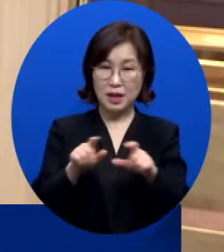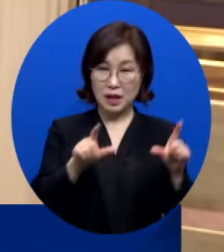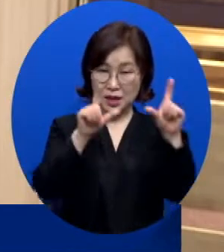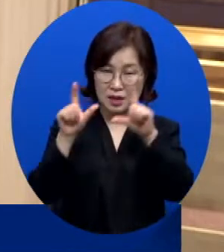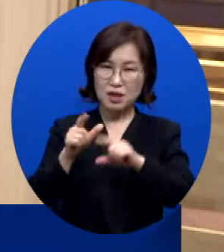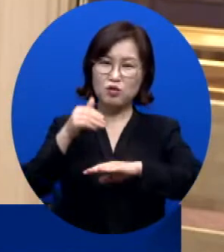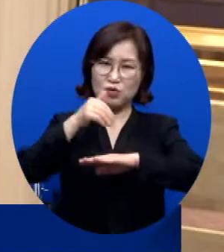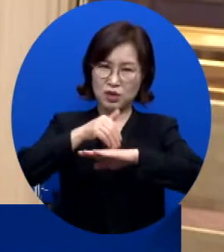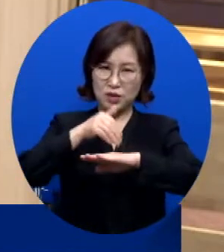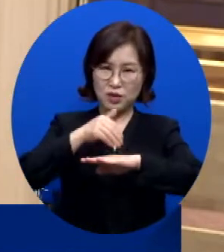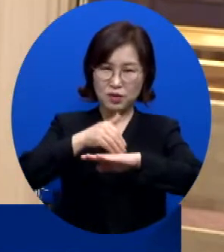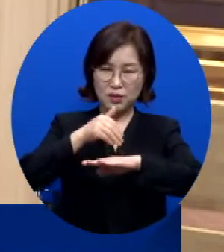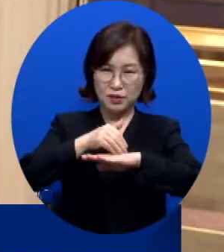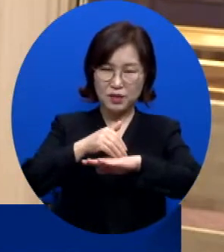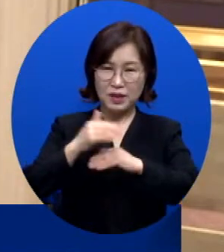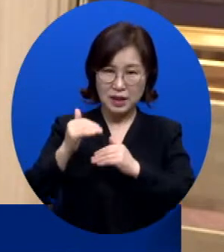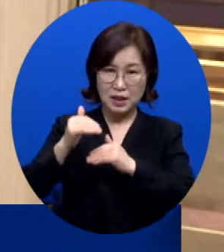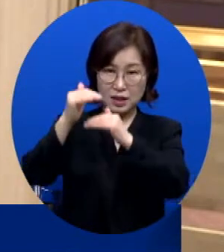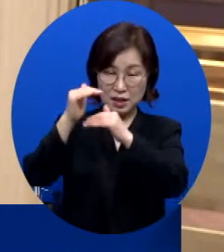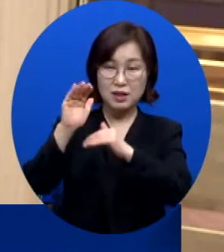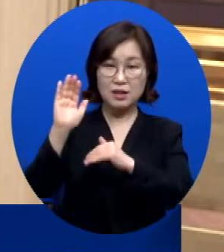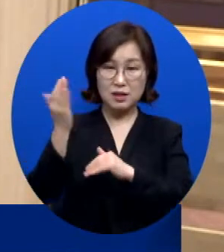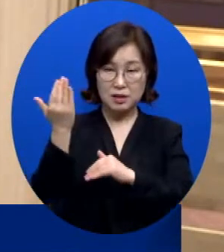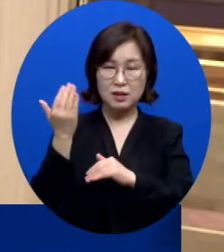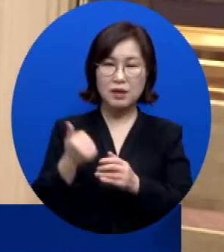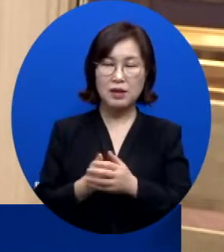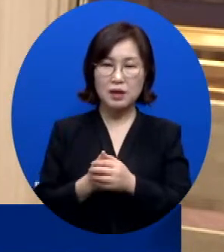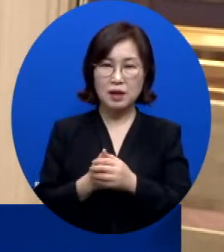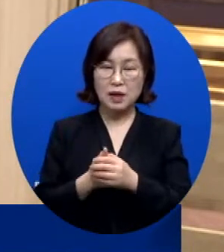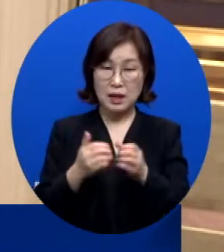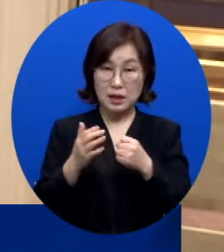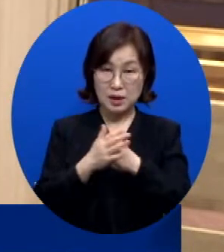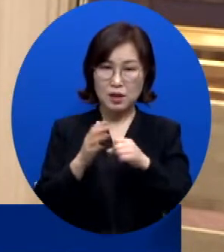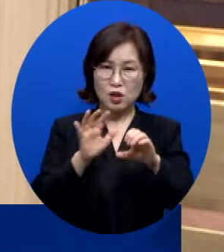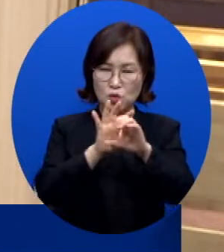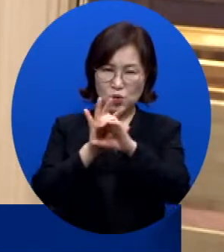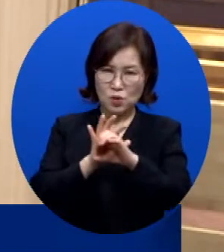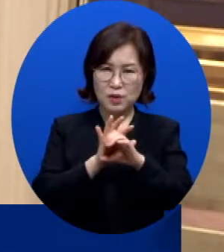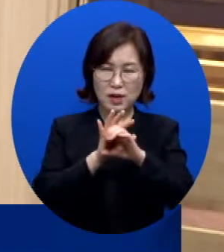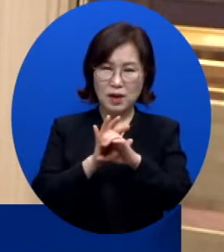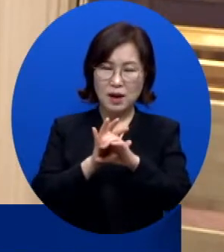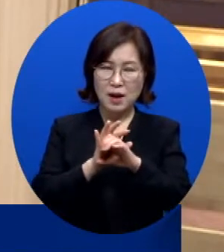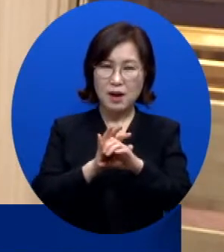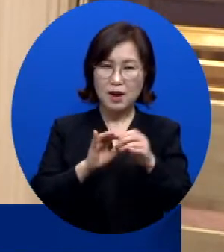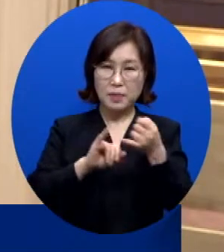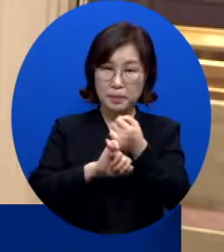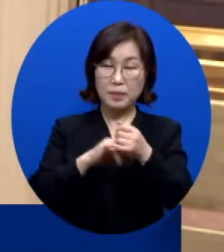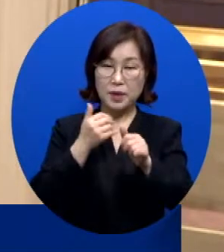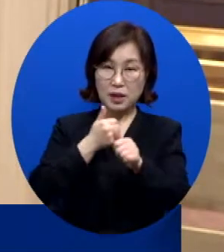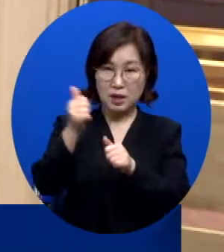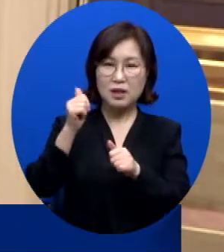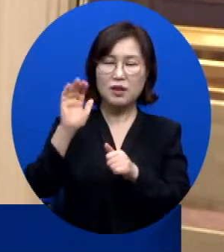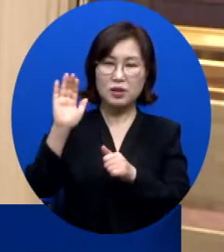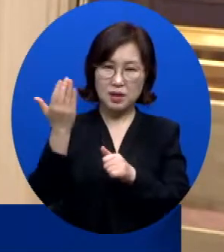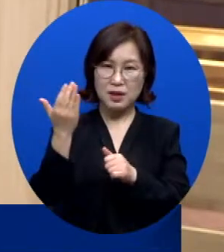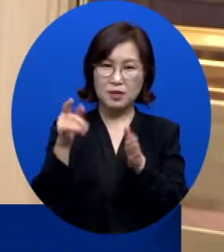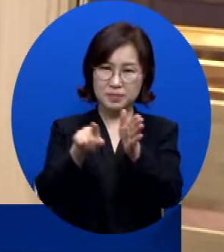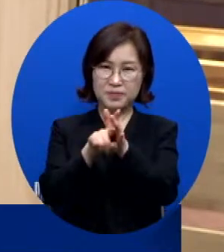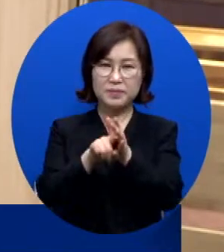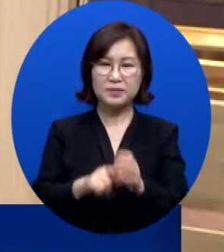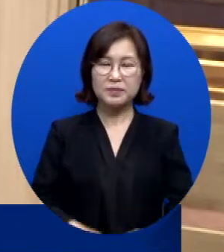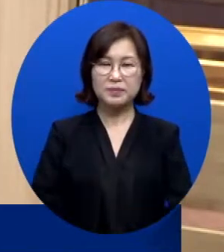훈련하는 그런 기간이어야 된다. 그래야 코로나를 궁극적으로 극복할 수 있다. 그렇게